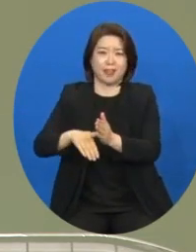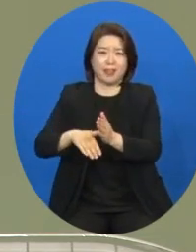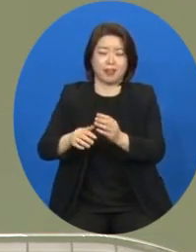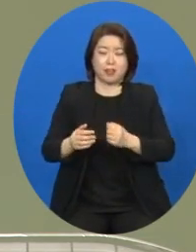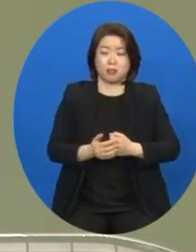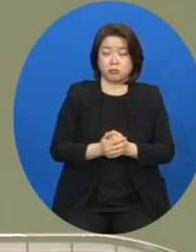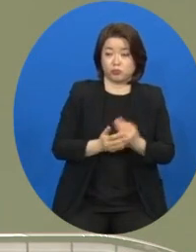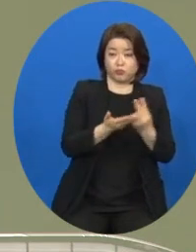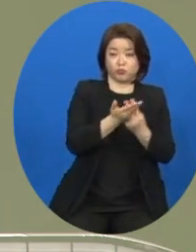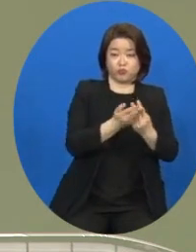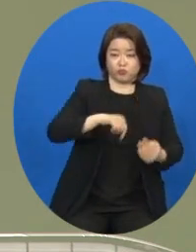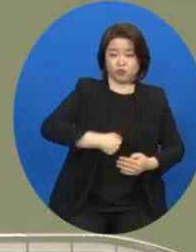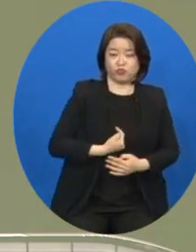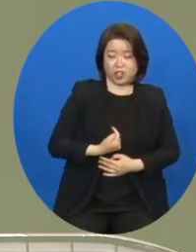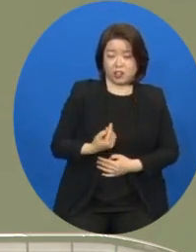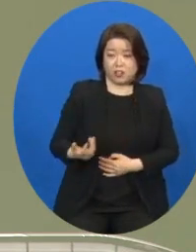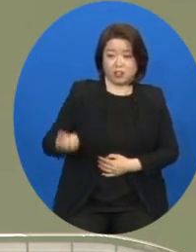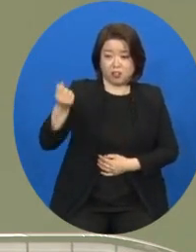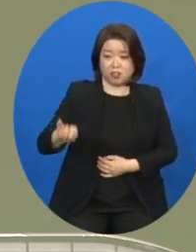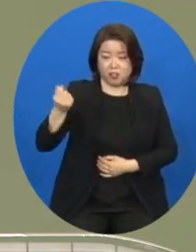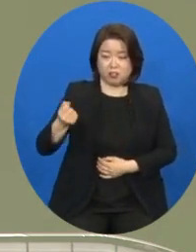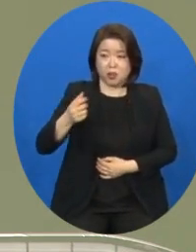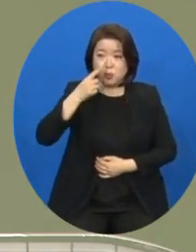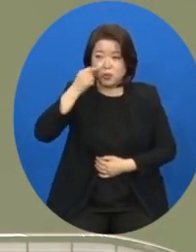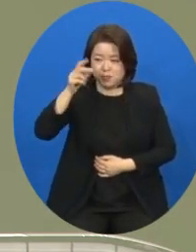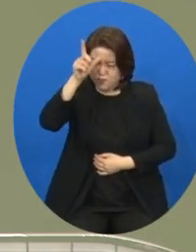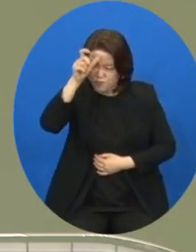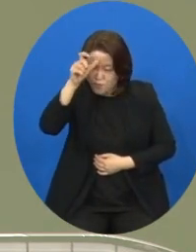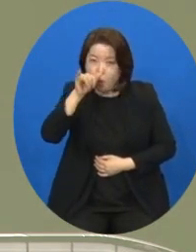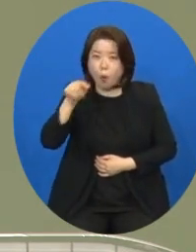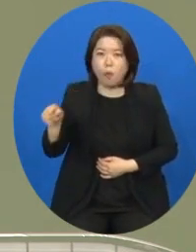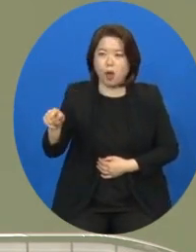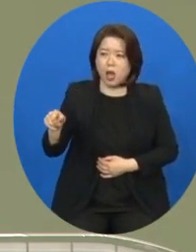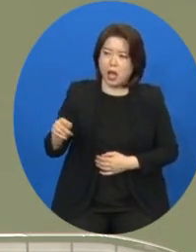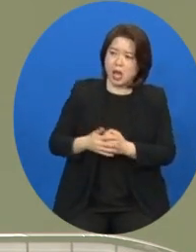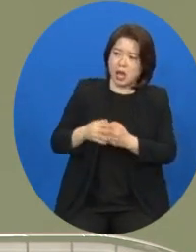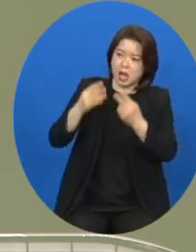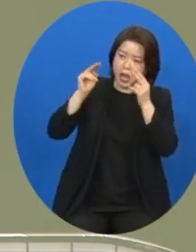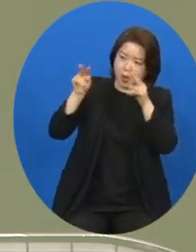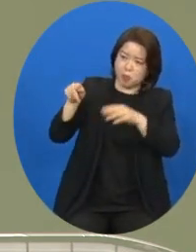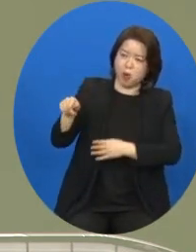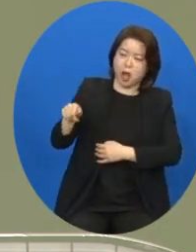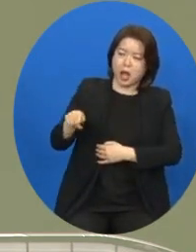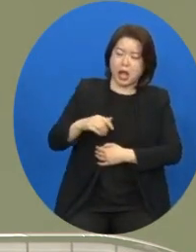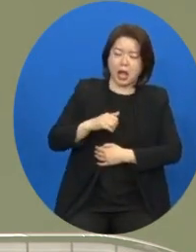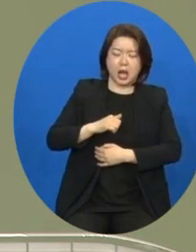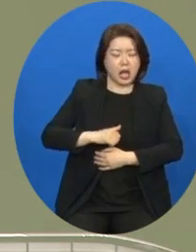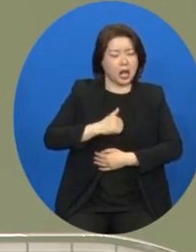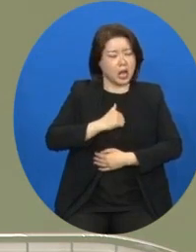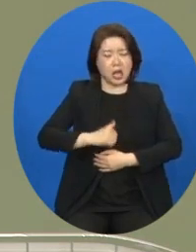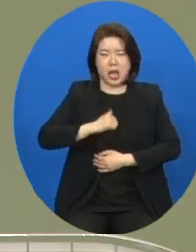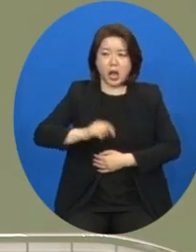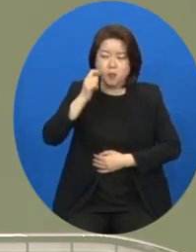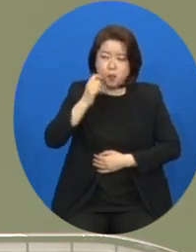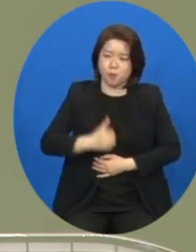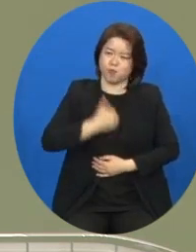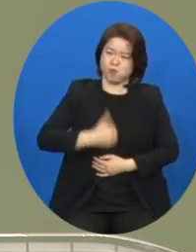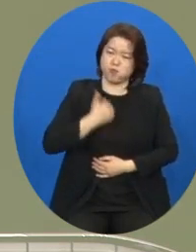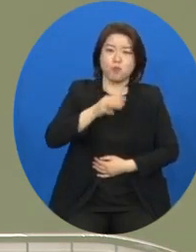독도가 자기 땅이라고 우기는 일본 사람들에 대해서 견딜 수 없는 분노가 일어나는 거예요. 어떻게 이럴 수